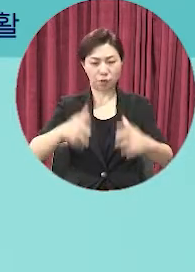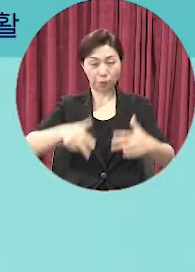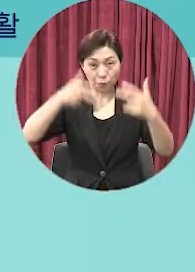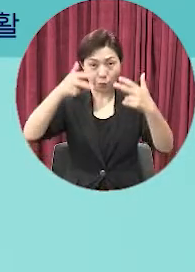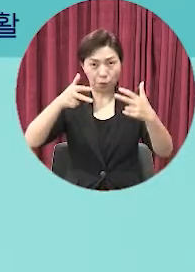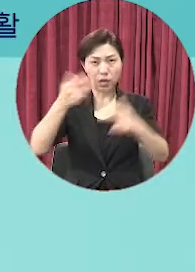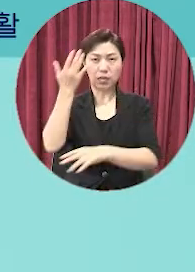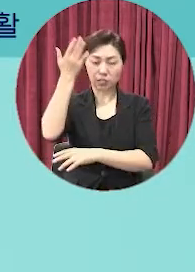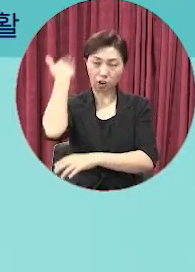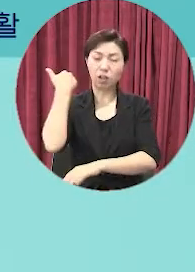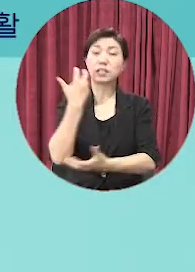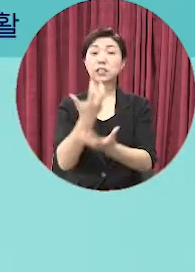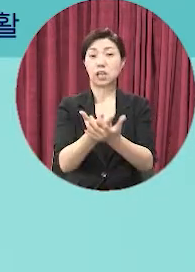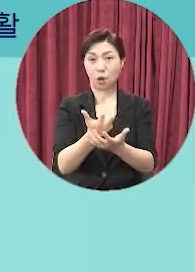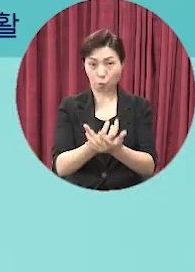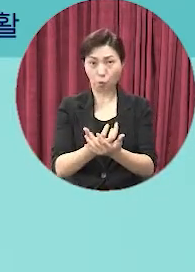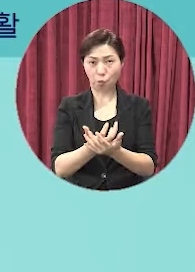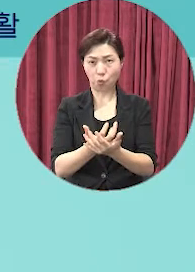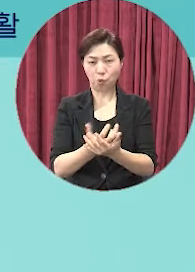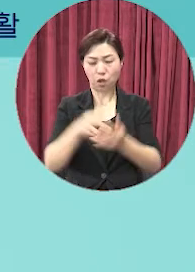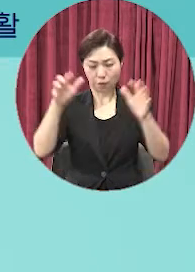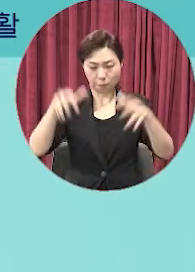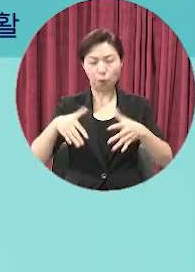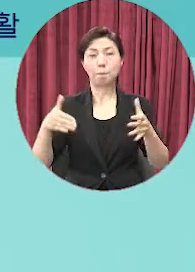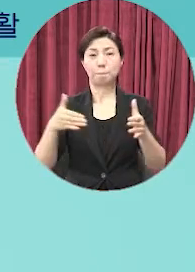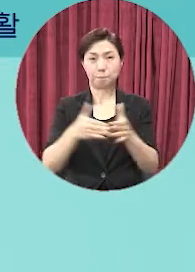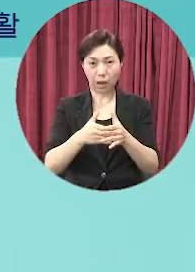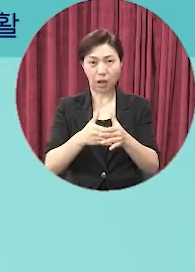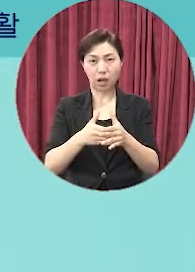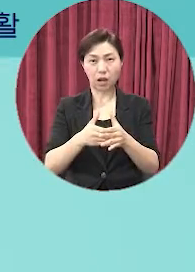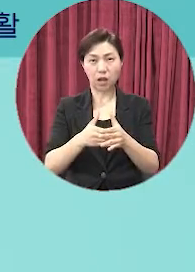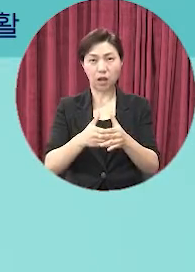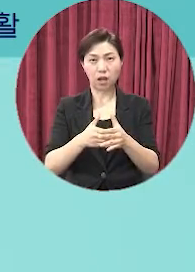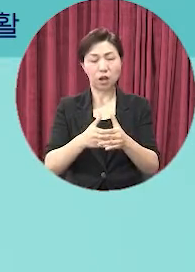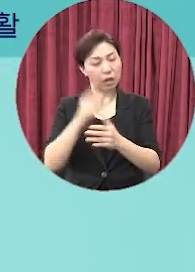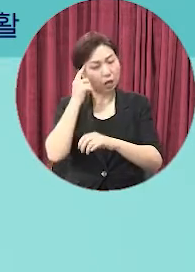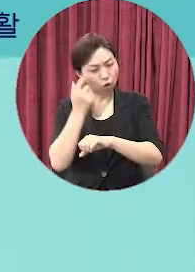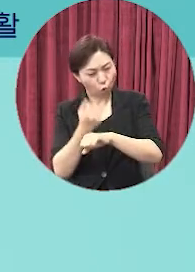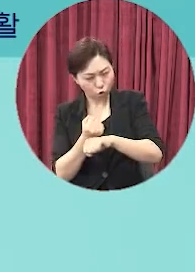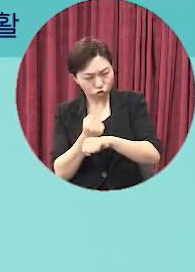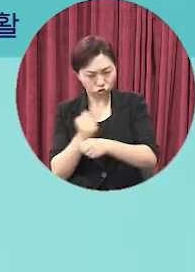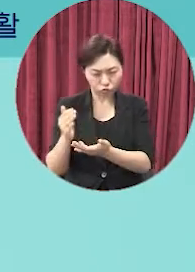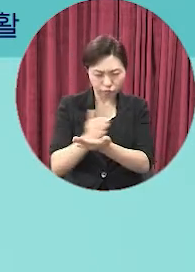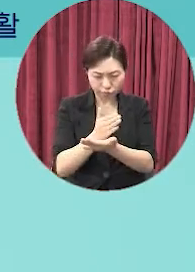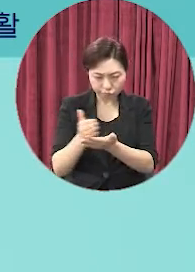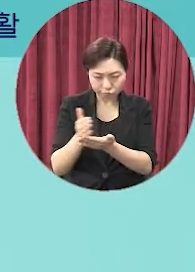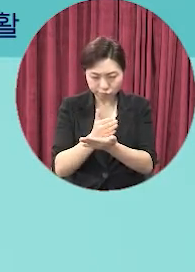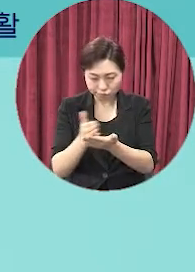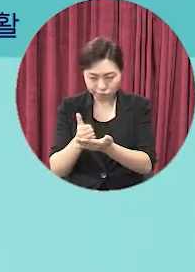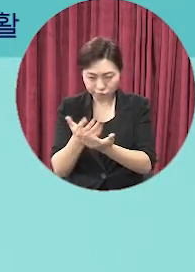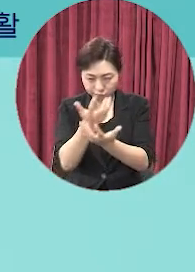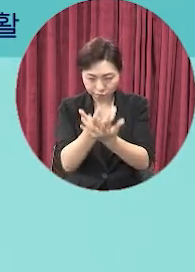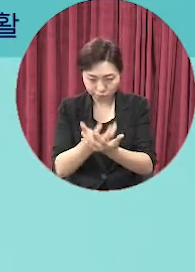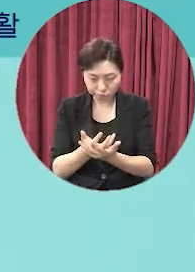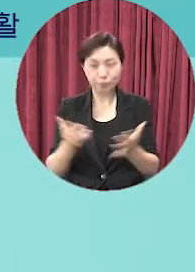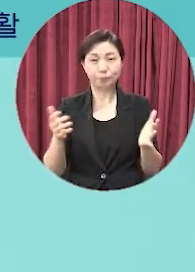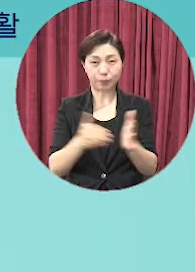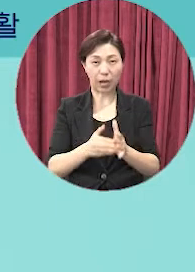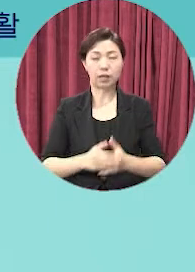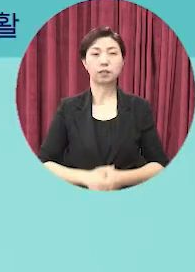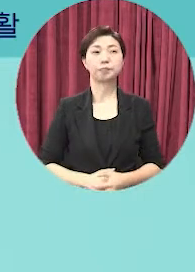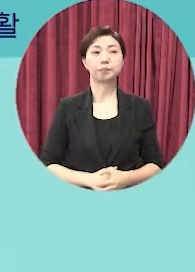자료들을 좀 저희가 수집을 해서 또 분석을 분류를 하고 분석을 해보았습니다. 연구